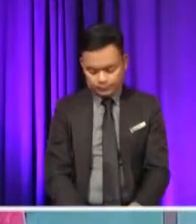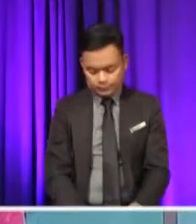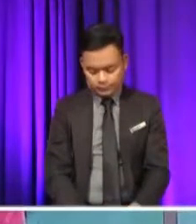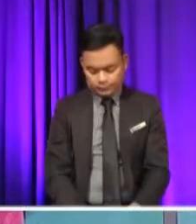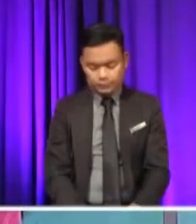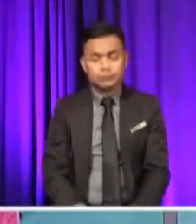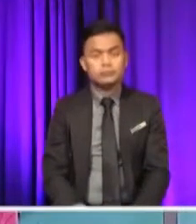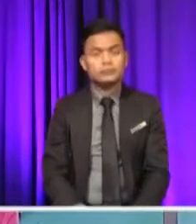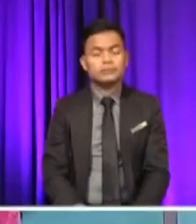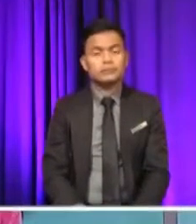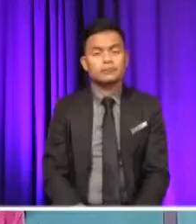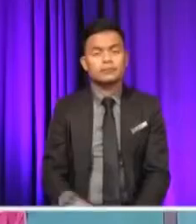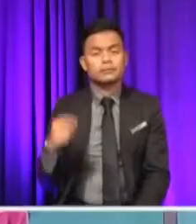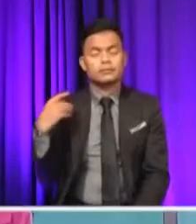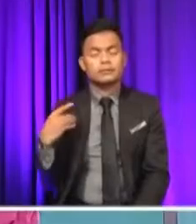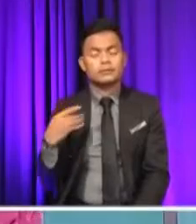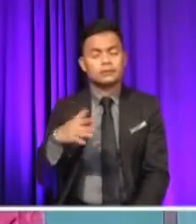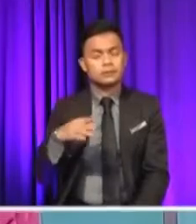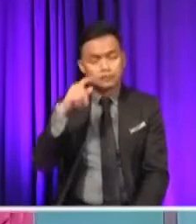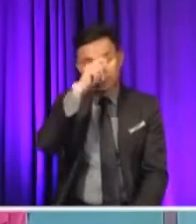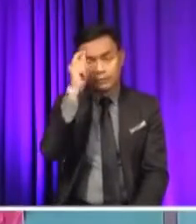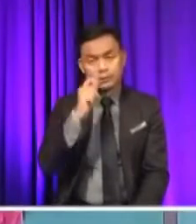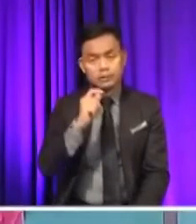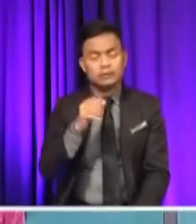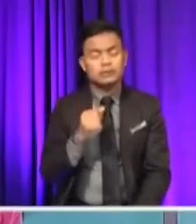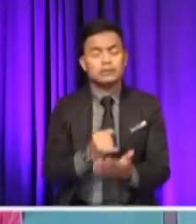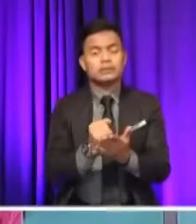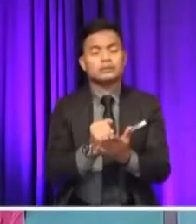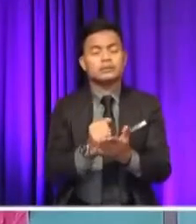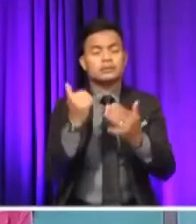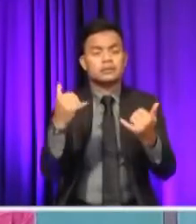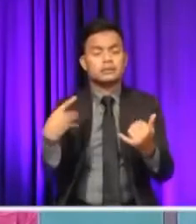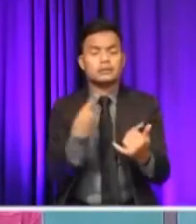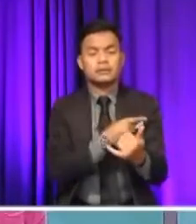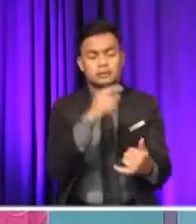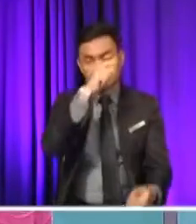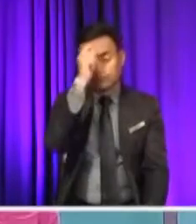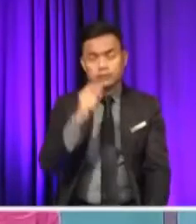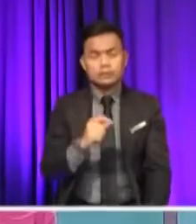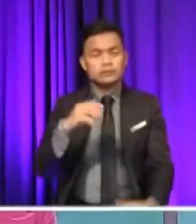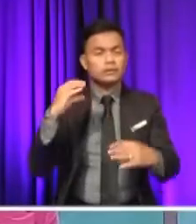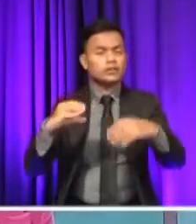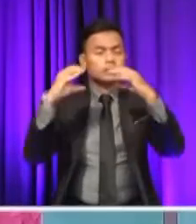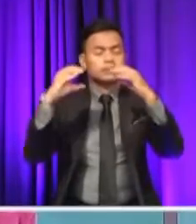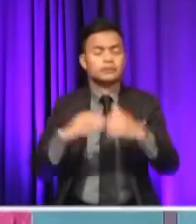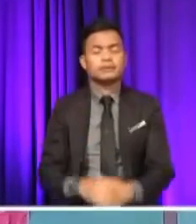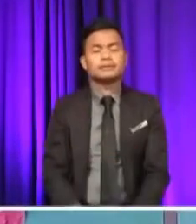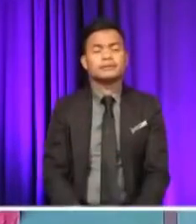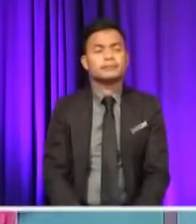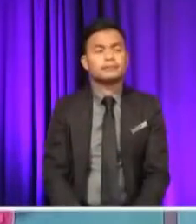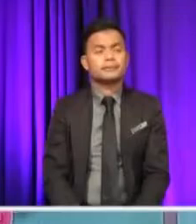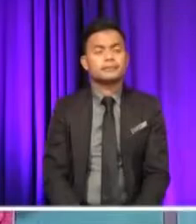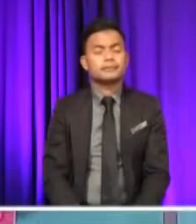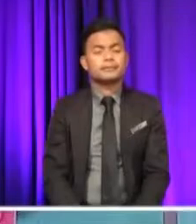Okey, tadi dia dah tanya jenis-jenis, dia tanya pula ciri-ciri arus terus. Okey. Okey, 2